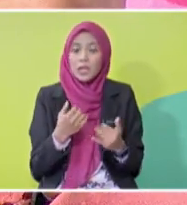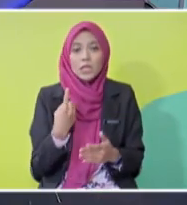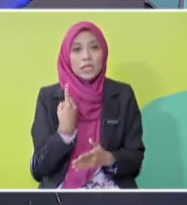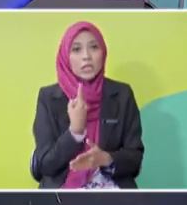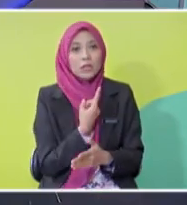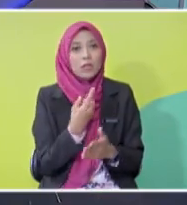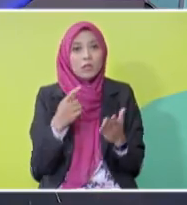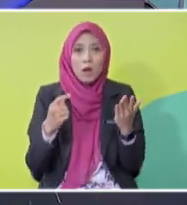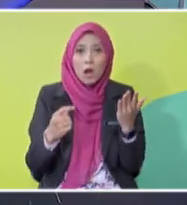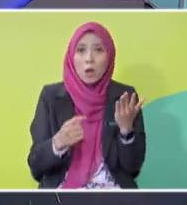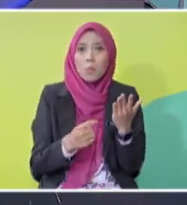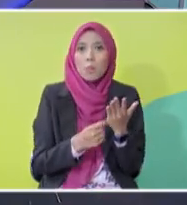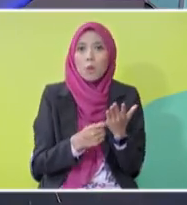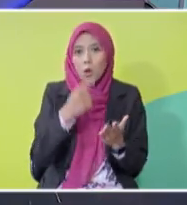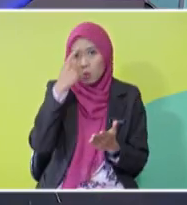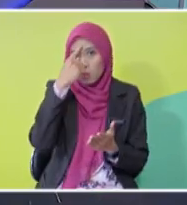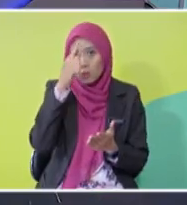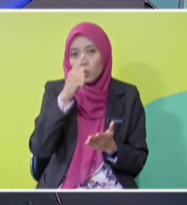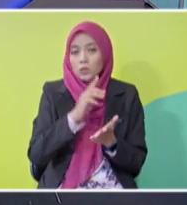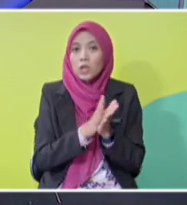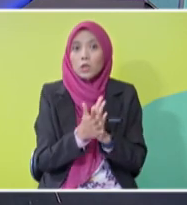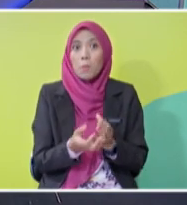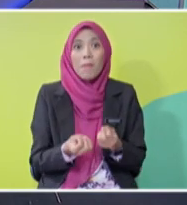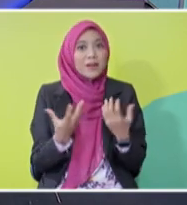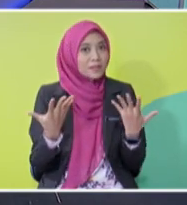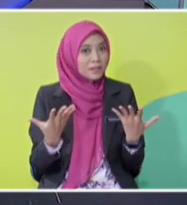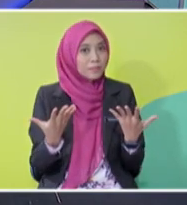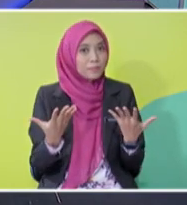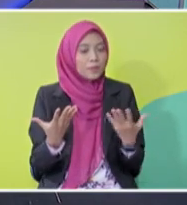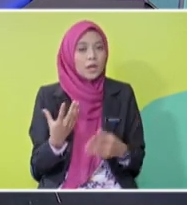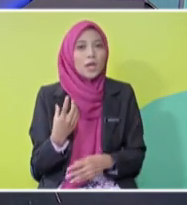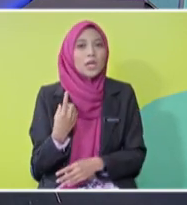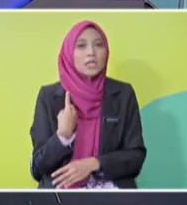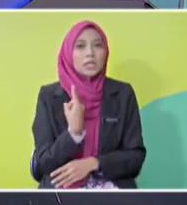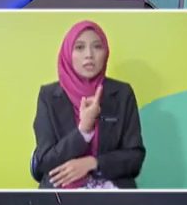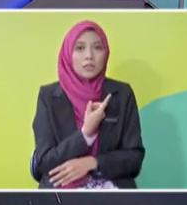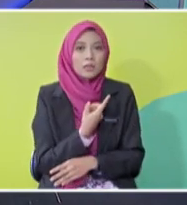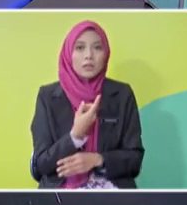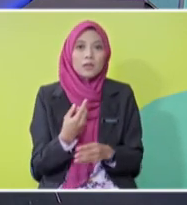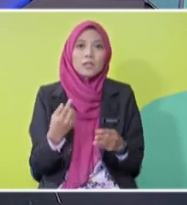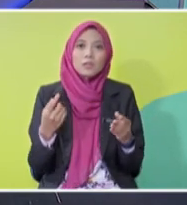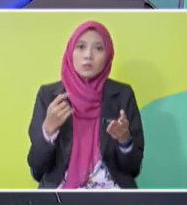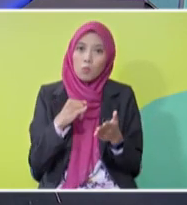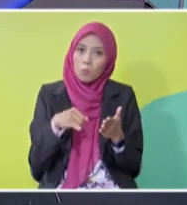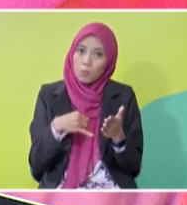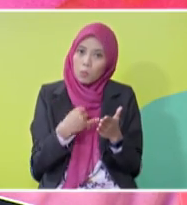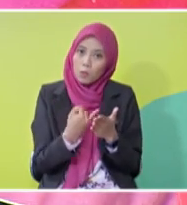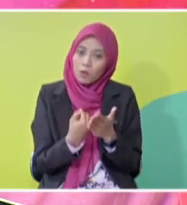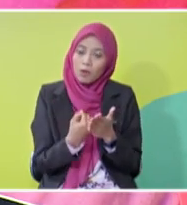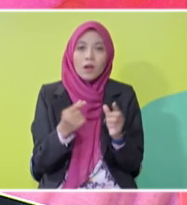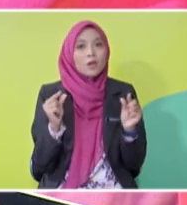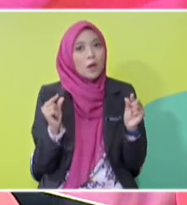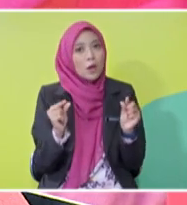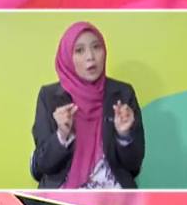tambahkan untuk jadi banyak oke kita cantum cantum jantung gabung gabung